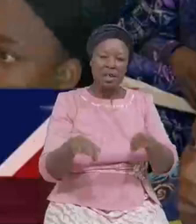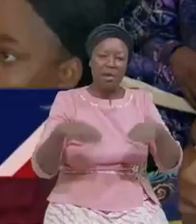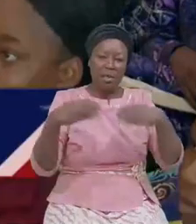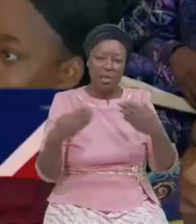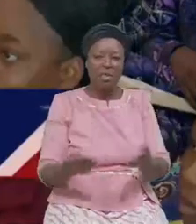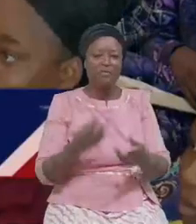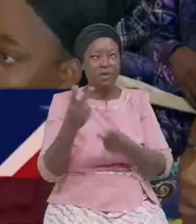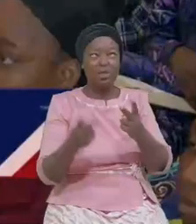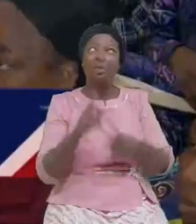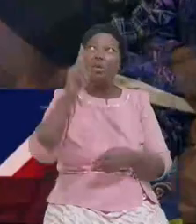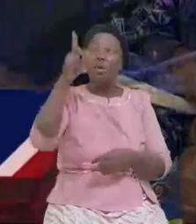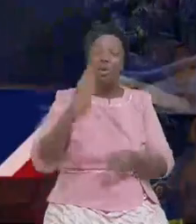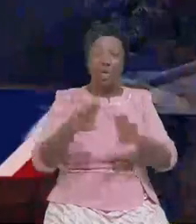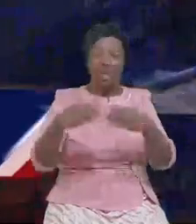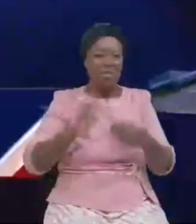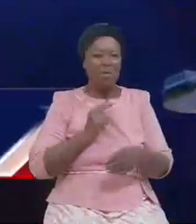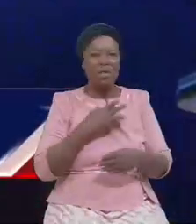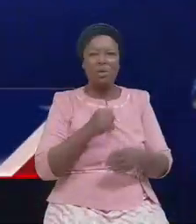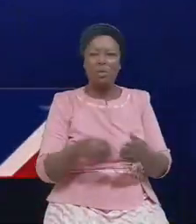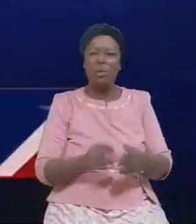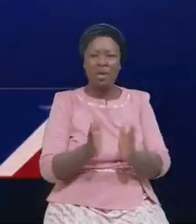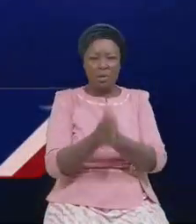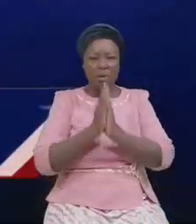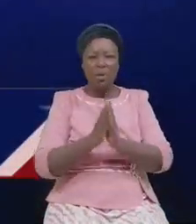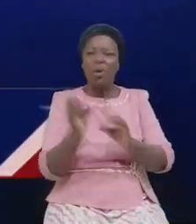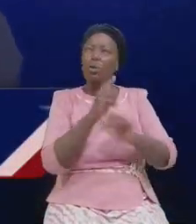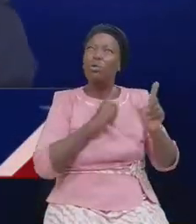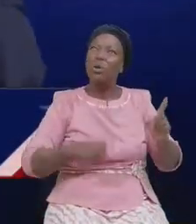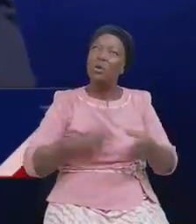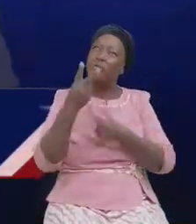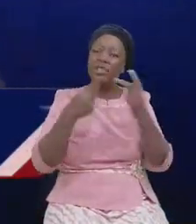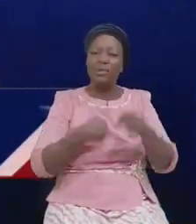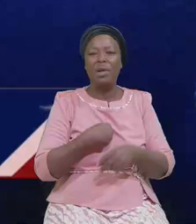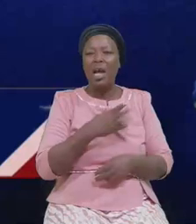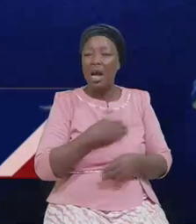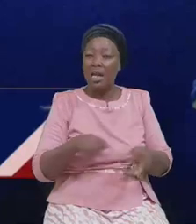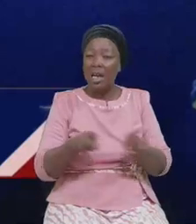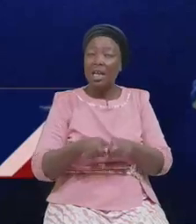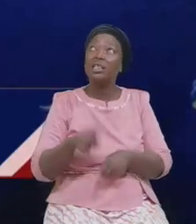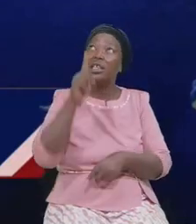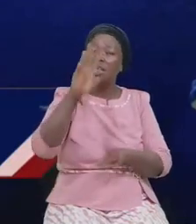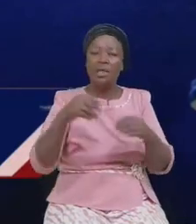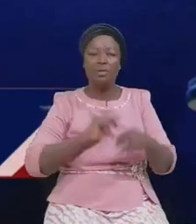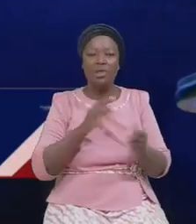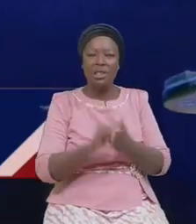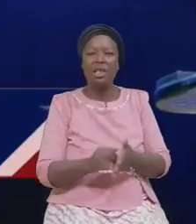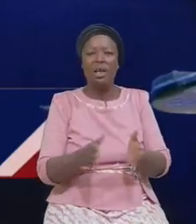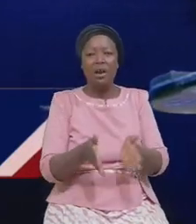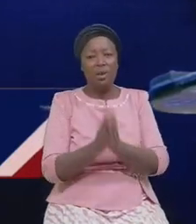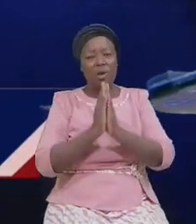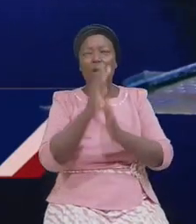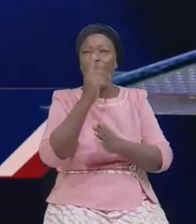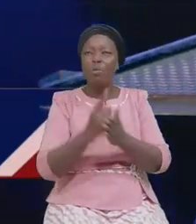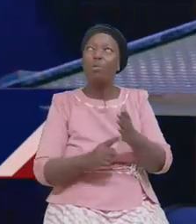donne sa visitation, il nous pourvoit sa visitation. Oh Seigneur, visite-moi. Et comme il nous accorde cette requête-là, qu'est-ce qu'il va